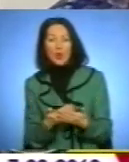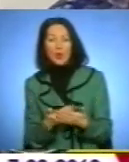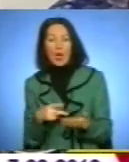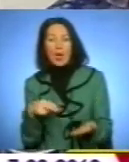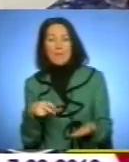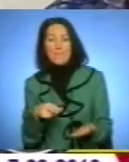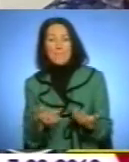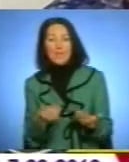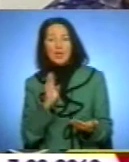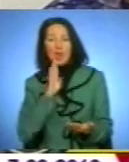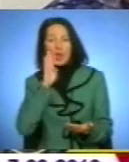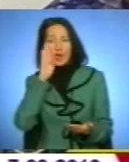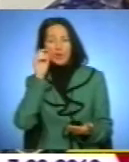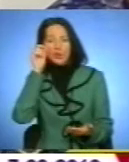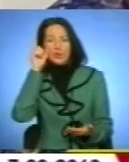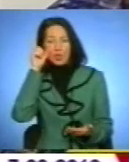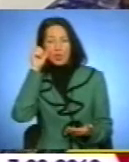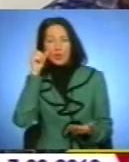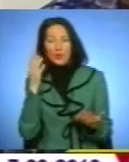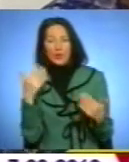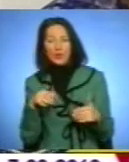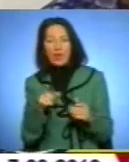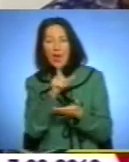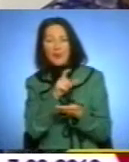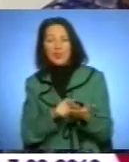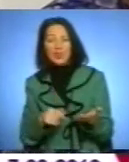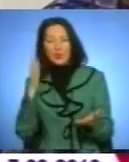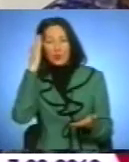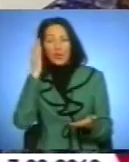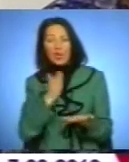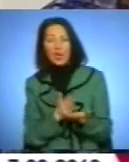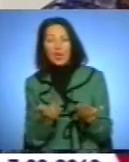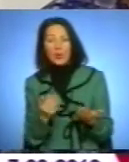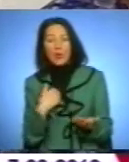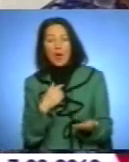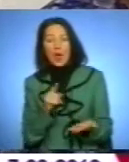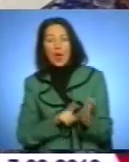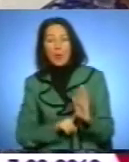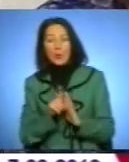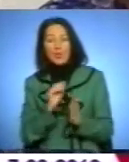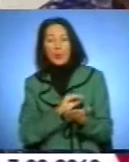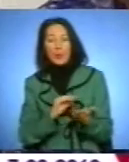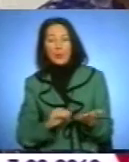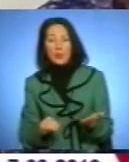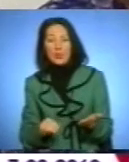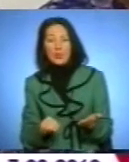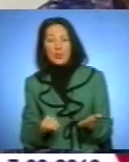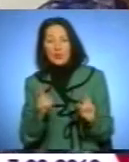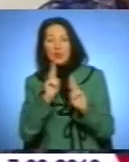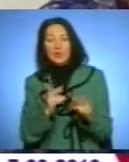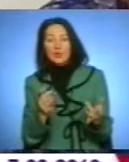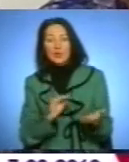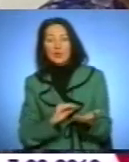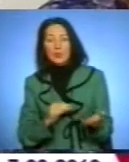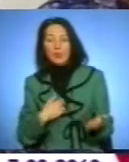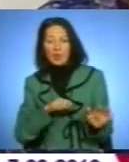приходить мені, навіть рано, от встаю я, так? І вже мені вірші на голову йдуть. Якби я почала писати, то я би не знаю, скільки написала, а я відганяю від себе, знаєте, бо